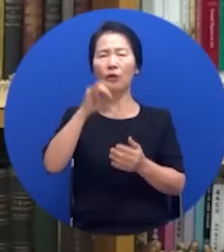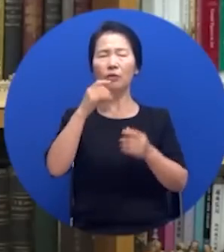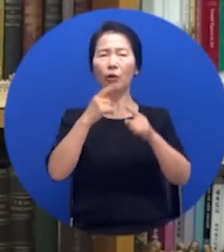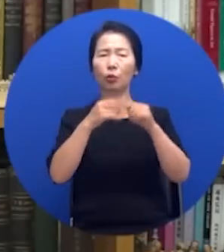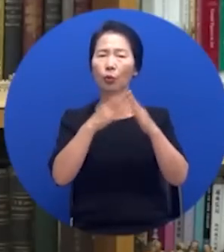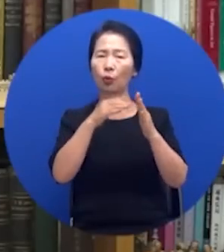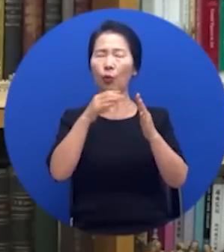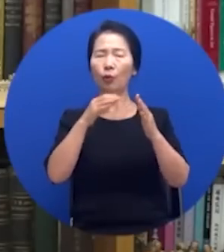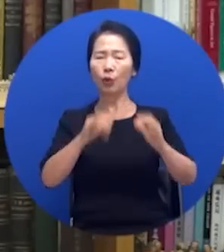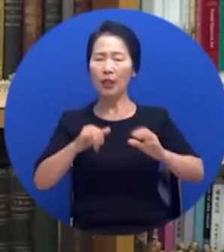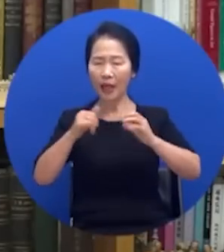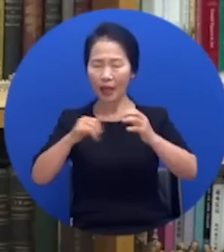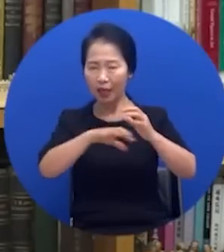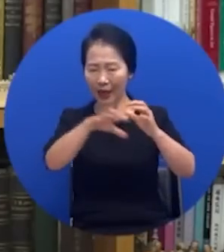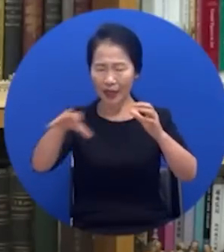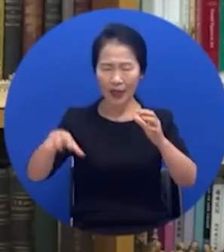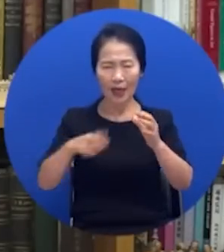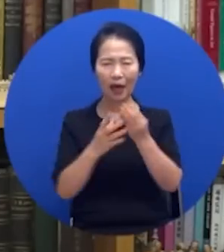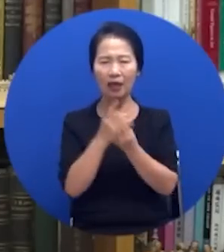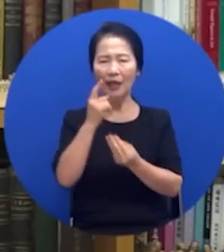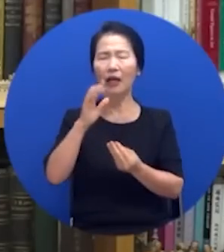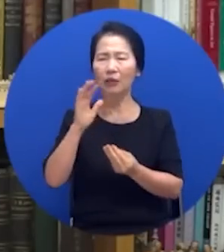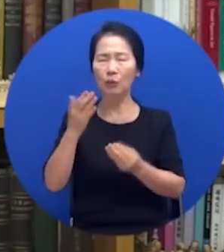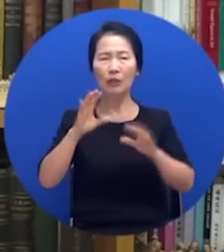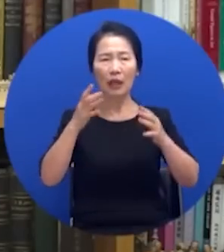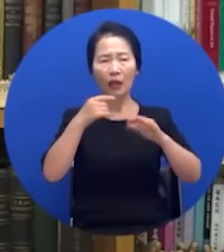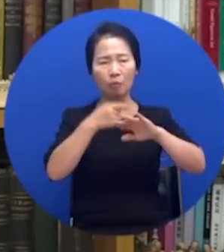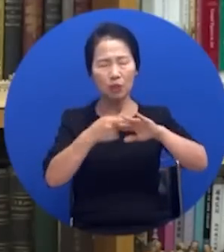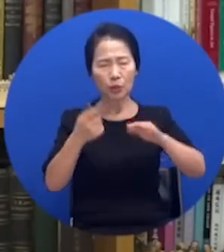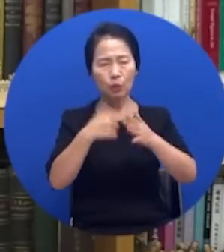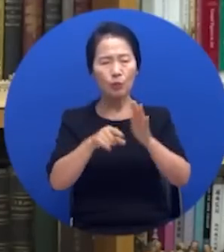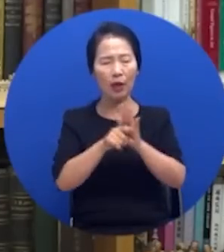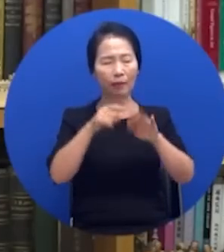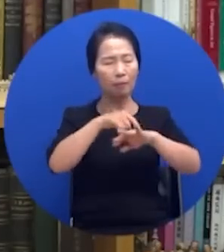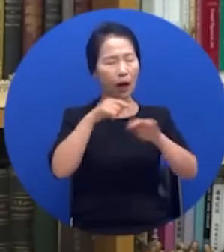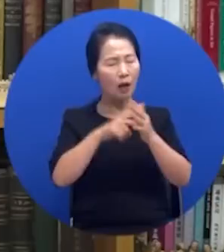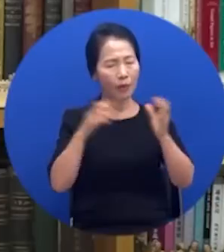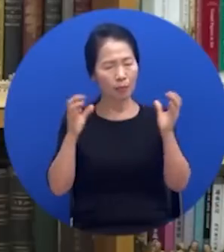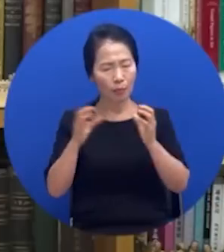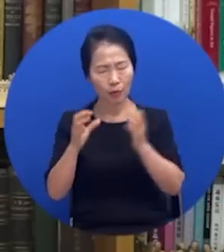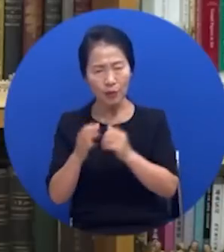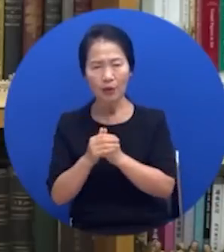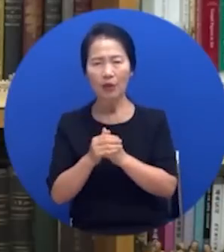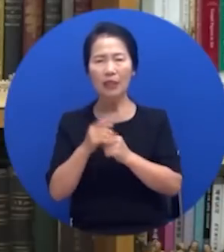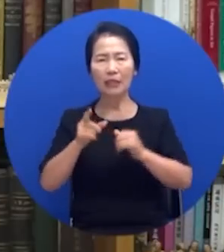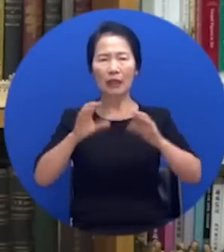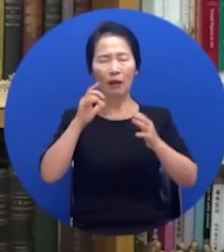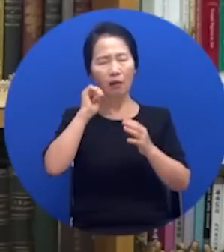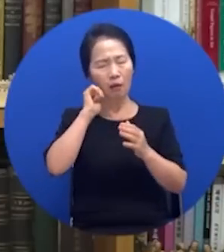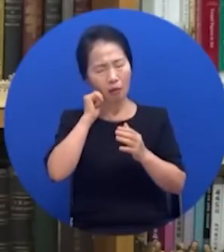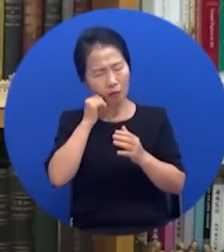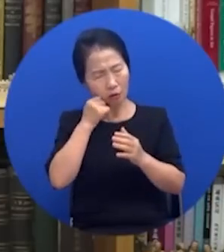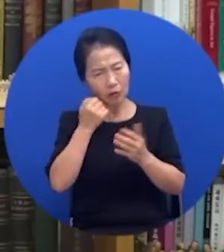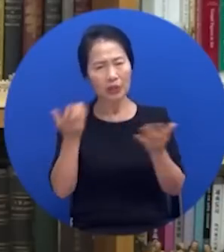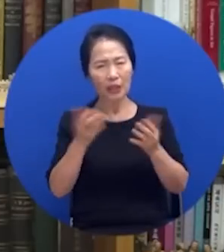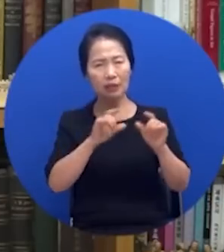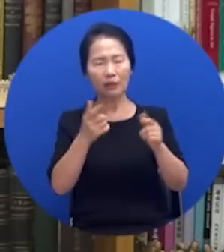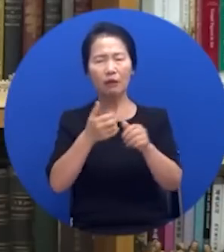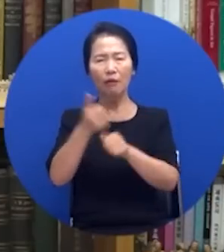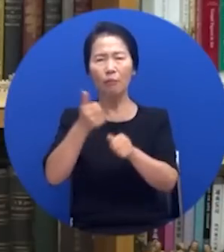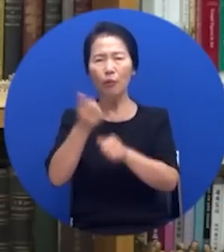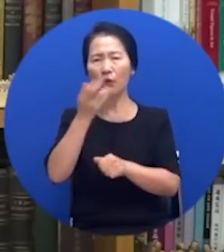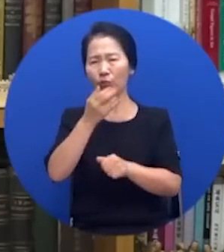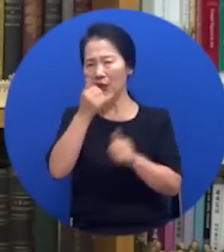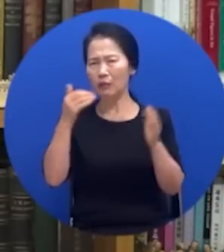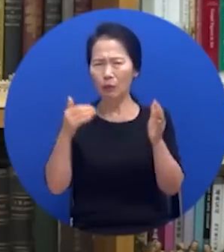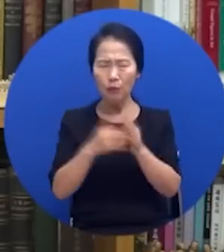해주시고 또 나라와 민족을 위하는 마음이 모여서 이 나라의 모든 어려운 일들 극복해 낼 수 있도록